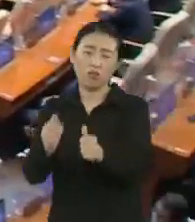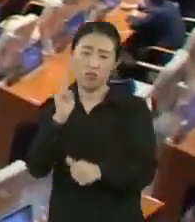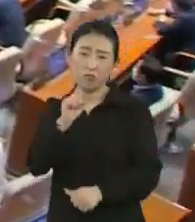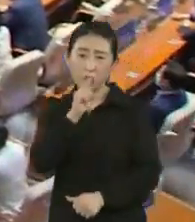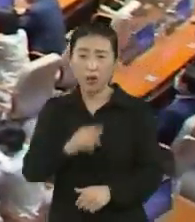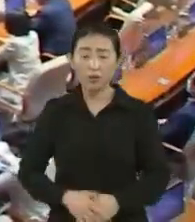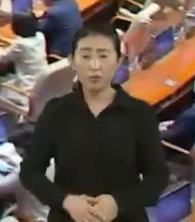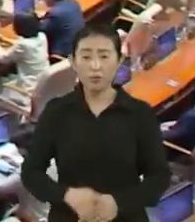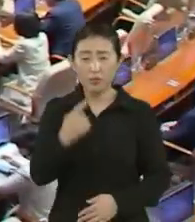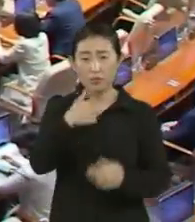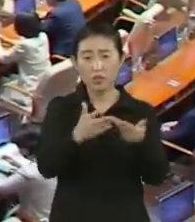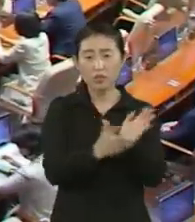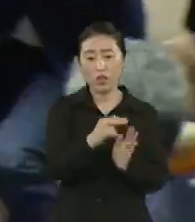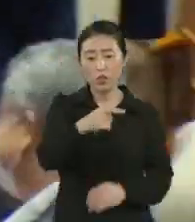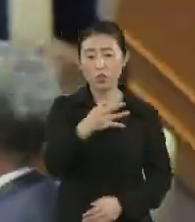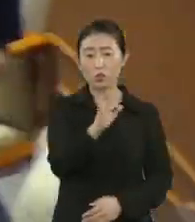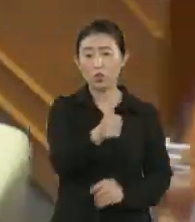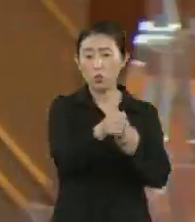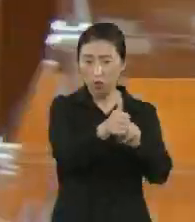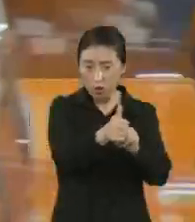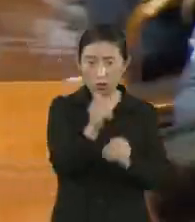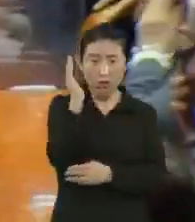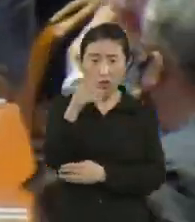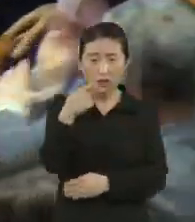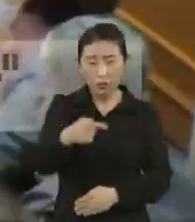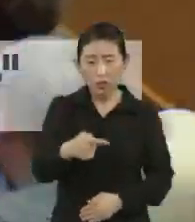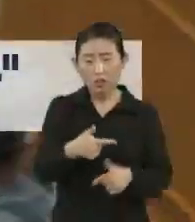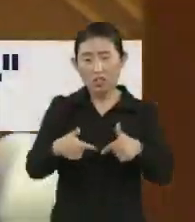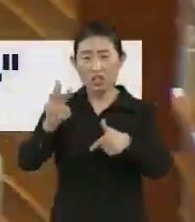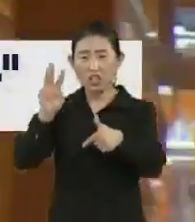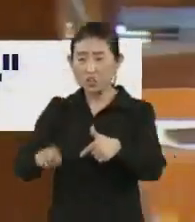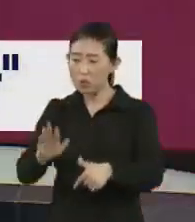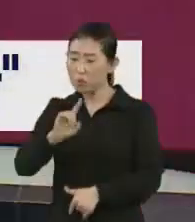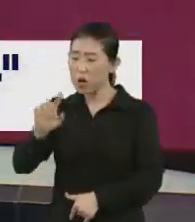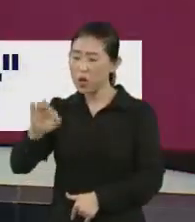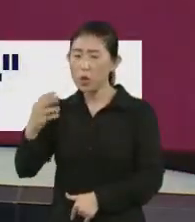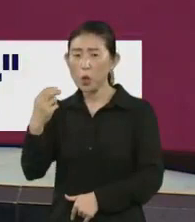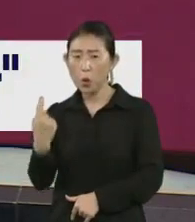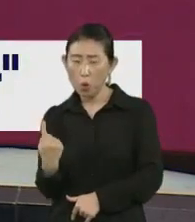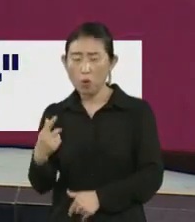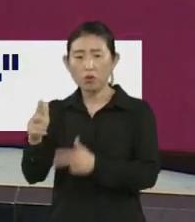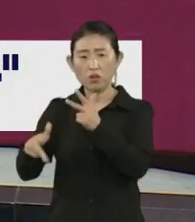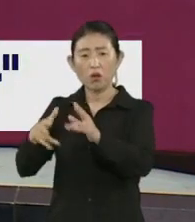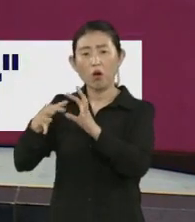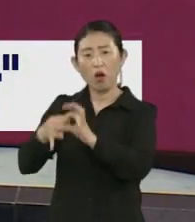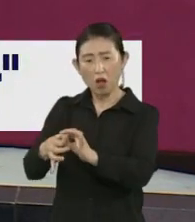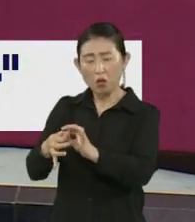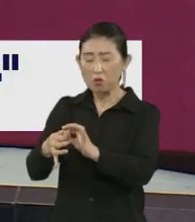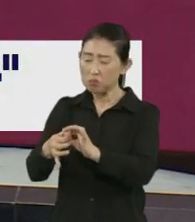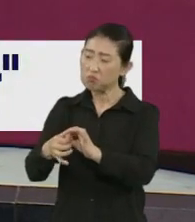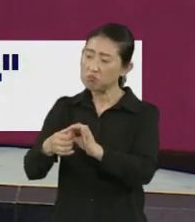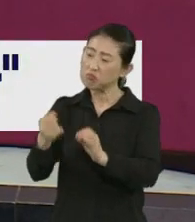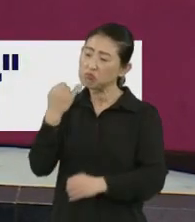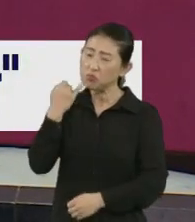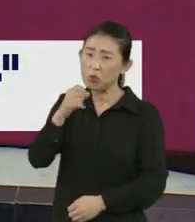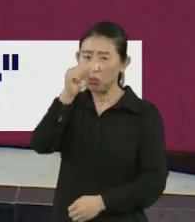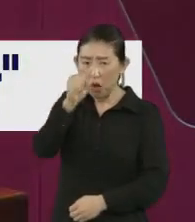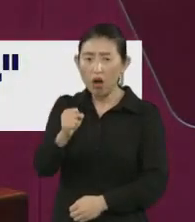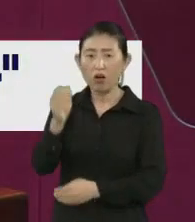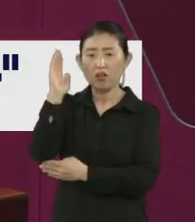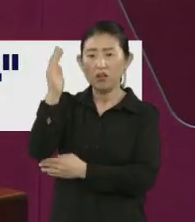송영길 민주당 대표는 국회 교섭단체 연설에서 인천의 바이오 산업에 글로벌 경쟁력이 있다고